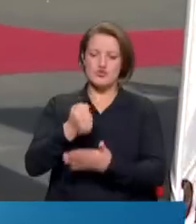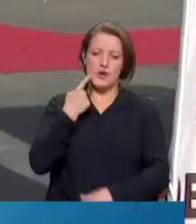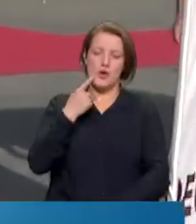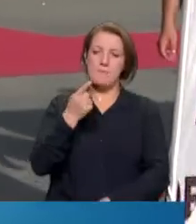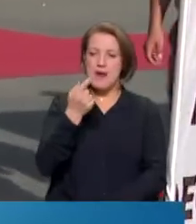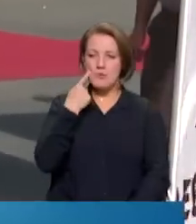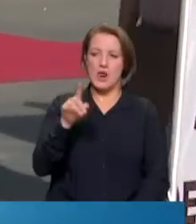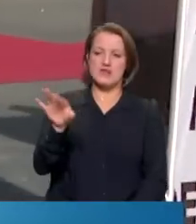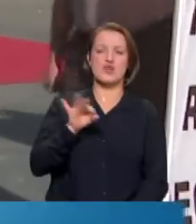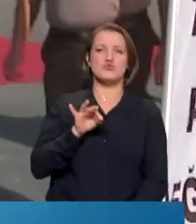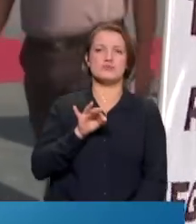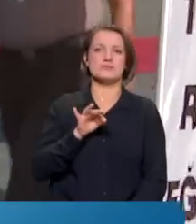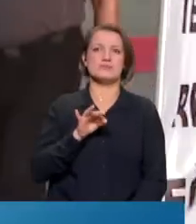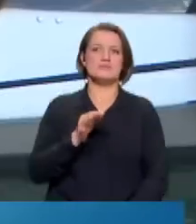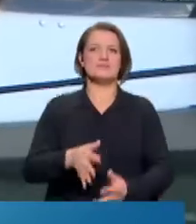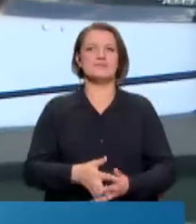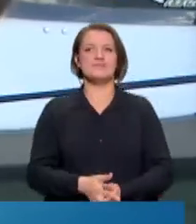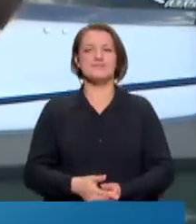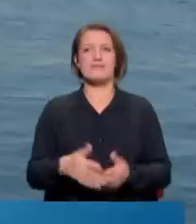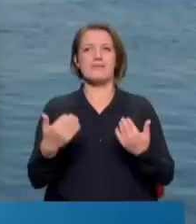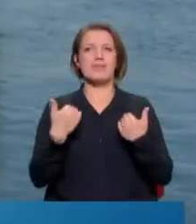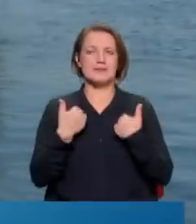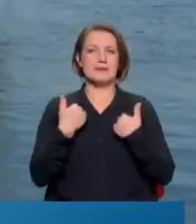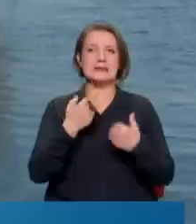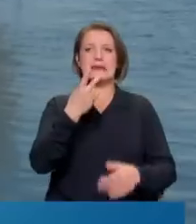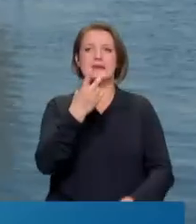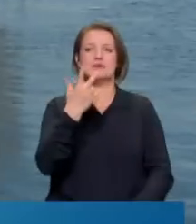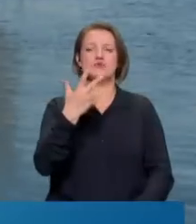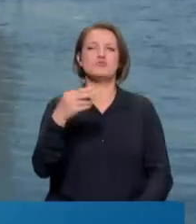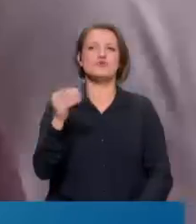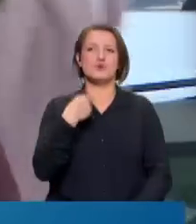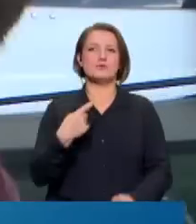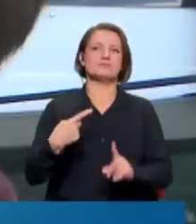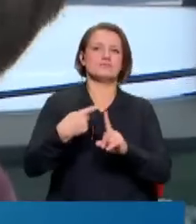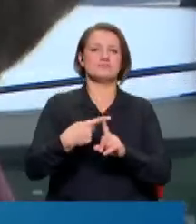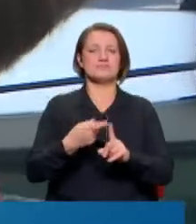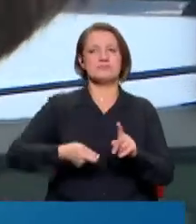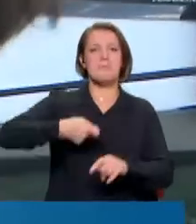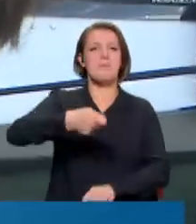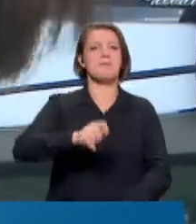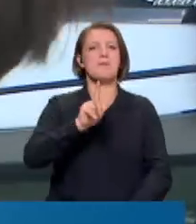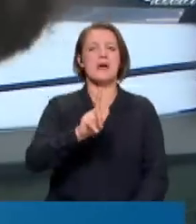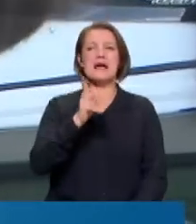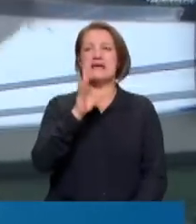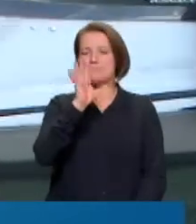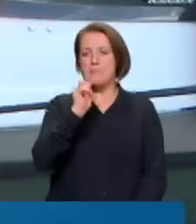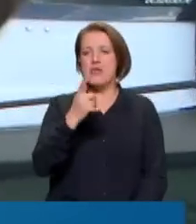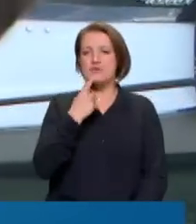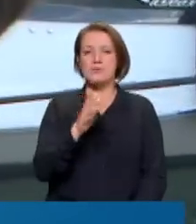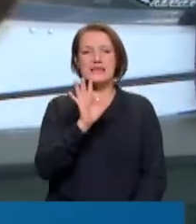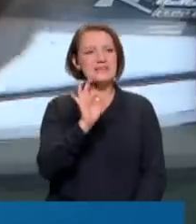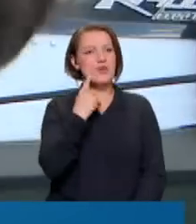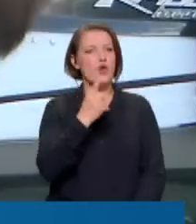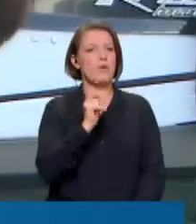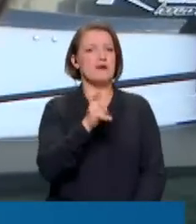göre paranıza göre çıkabildiğini yere kadar çıkıyorsunuz bizimkinin üstüne 2 3 milyon lira koymamız gerekiyor pahalı diyoruz da aslında kime pahalı görünen o